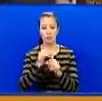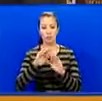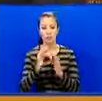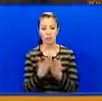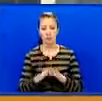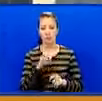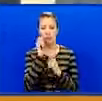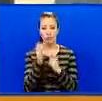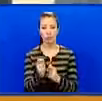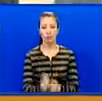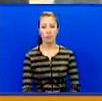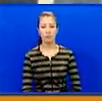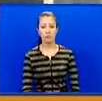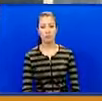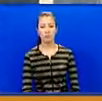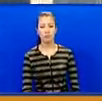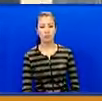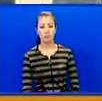сыйға тартты.